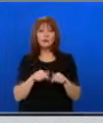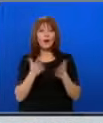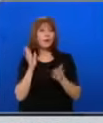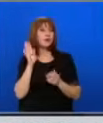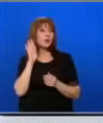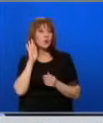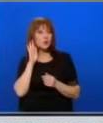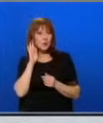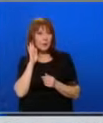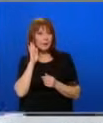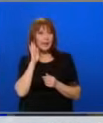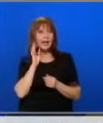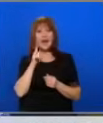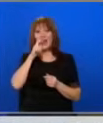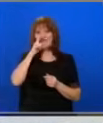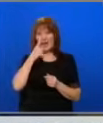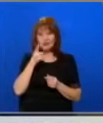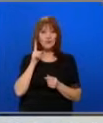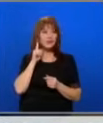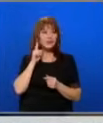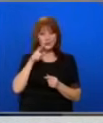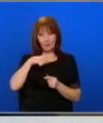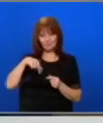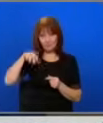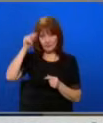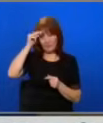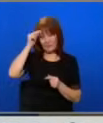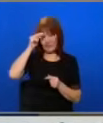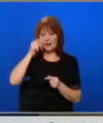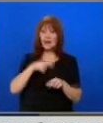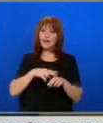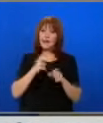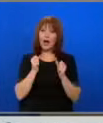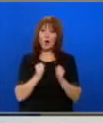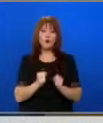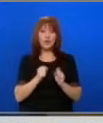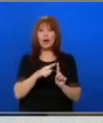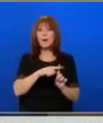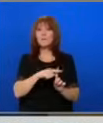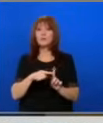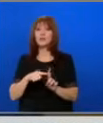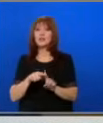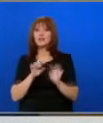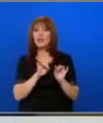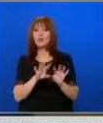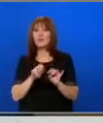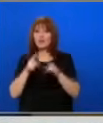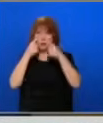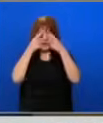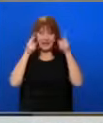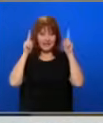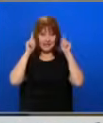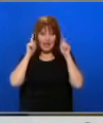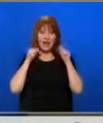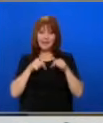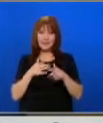чухте, е важно да се чуе и в България. Да, очакваме позитивни новини от Нидерландия.